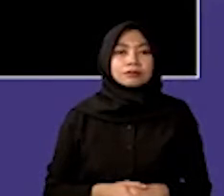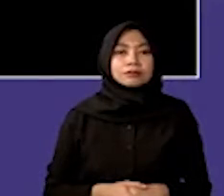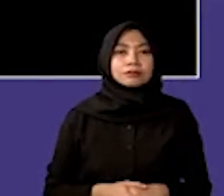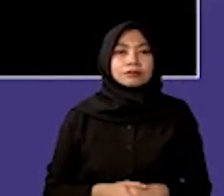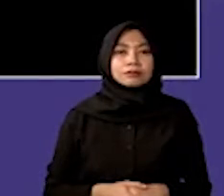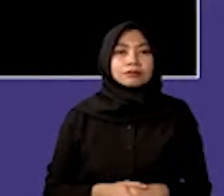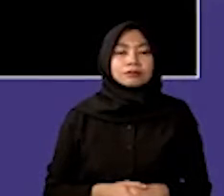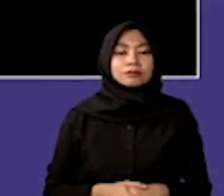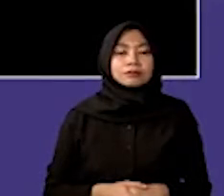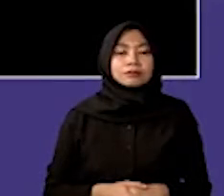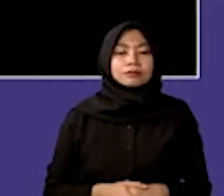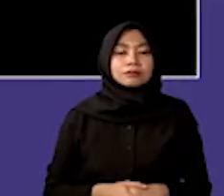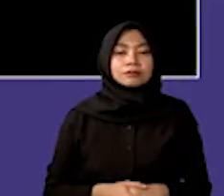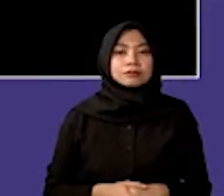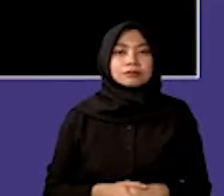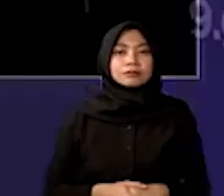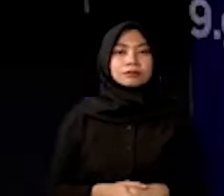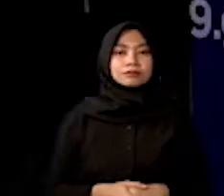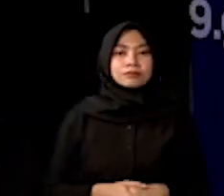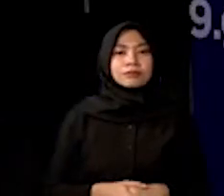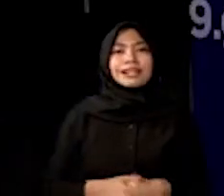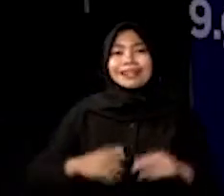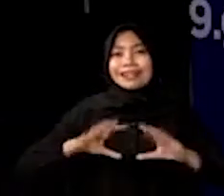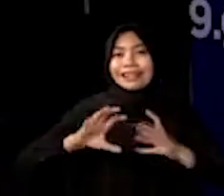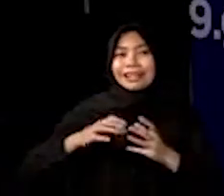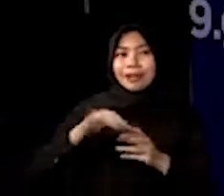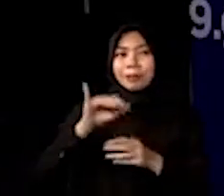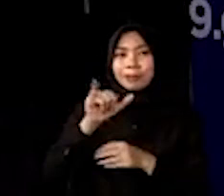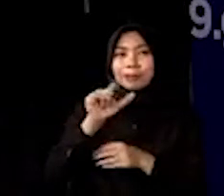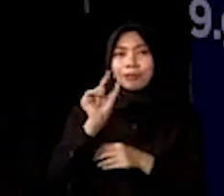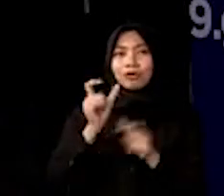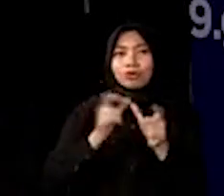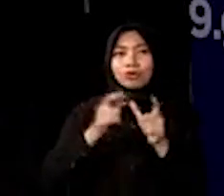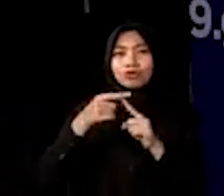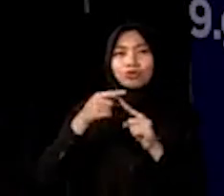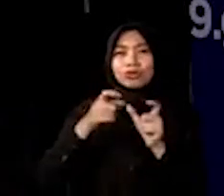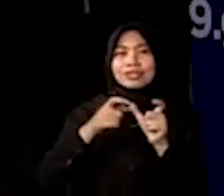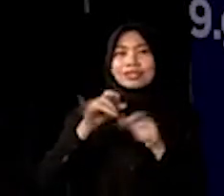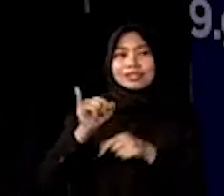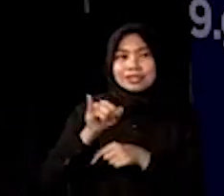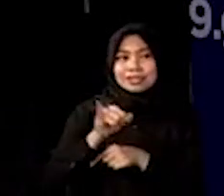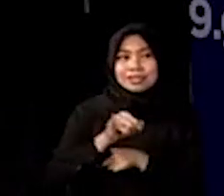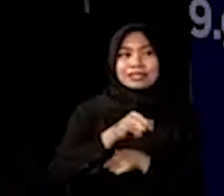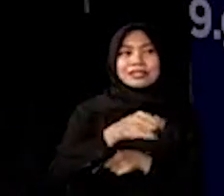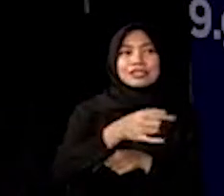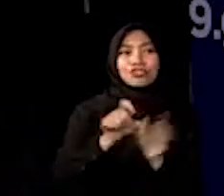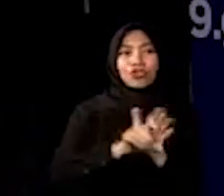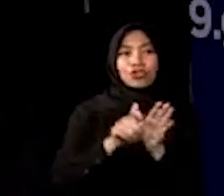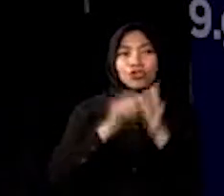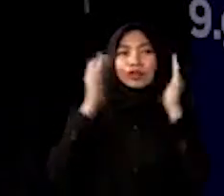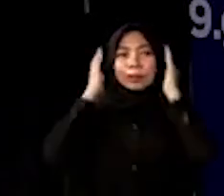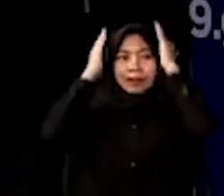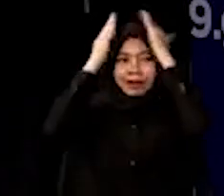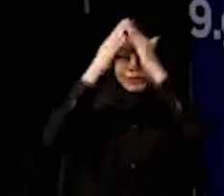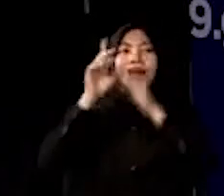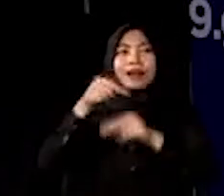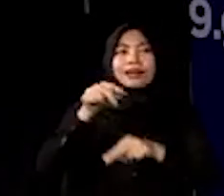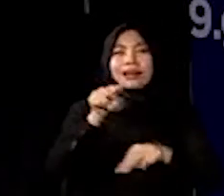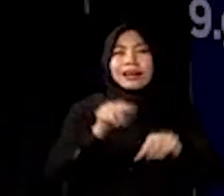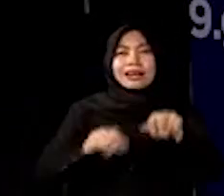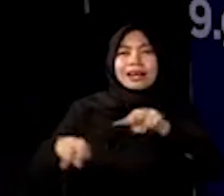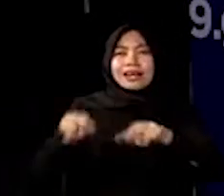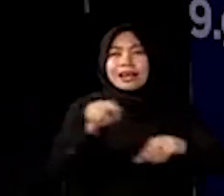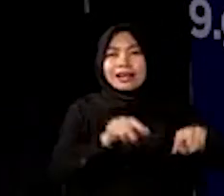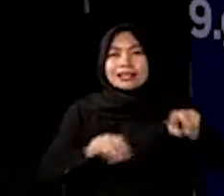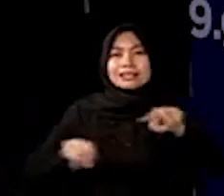sering dilakukan oleh tim yustisi di khususnya di beberapa kota termasuk di Kota Makassar tuh sering dilakukan